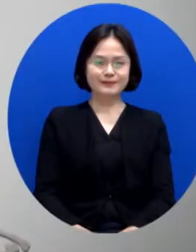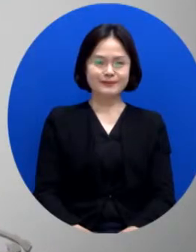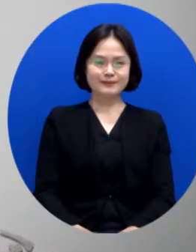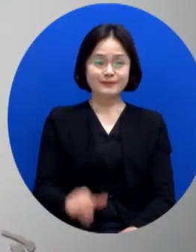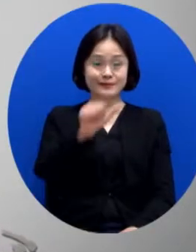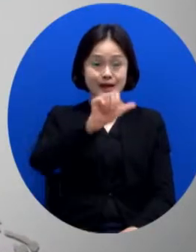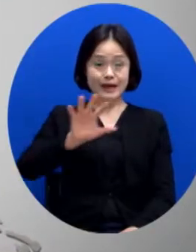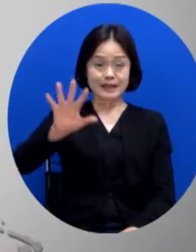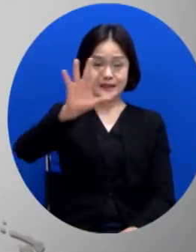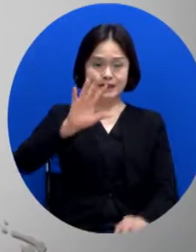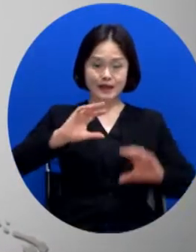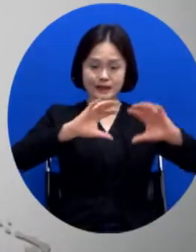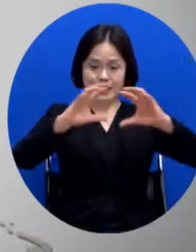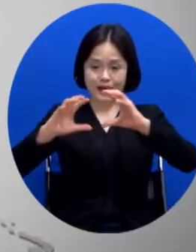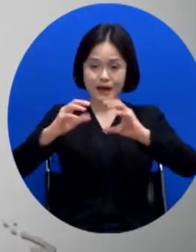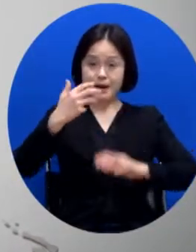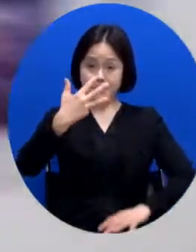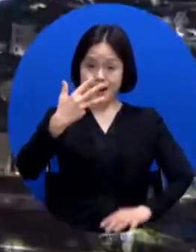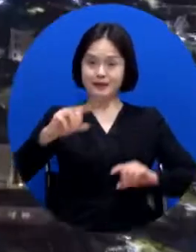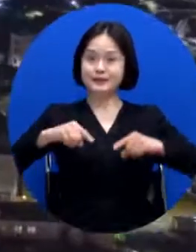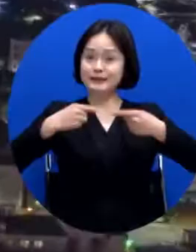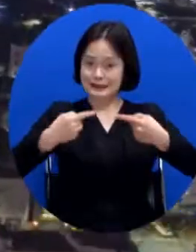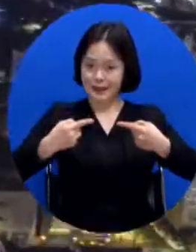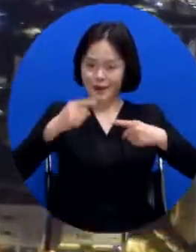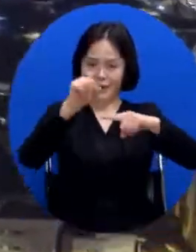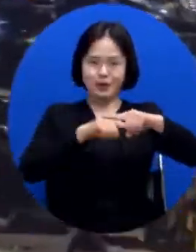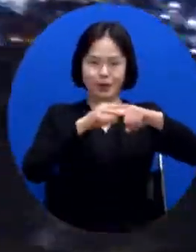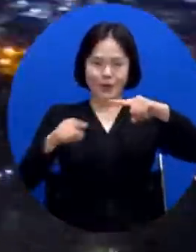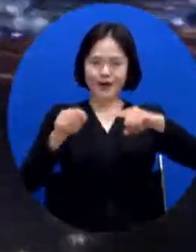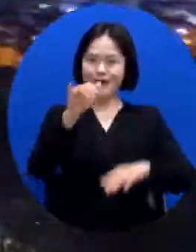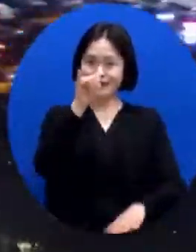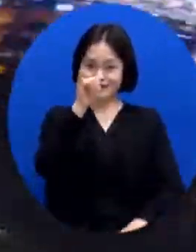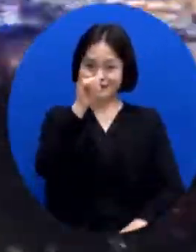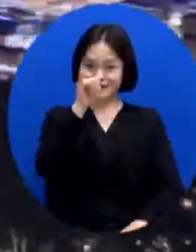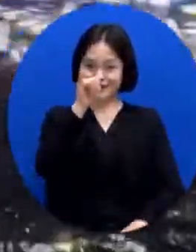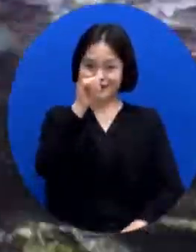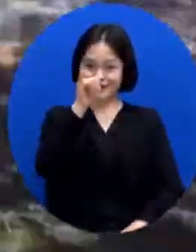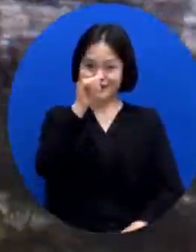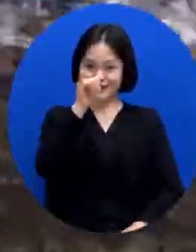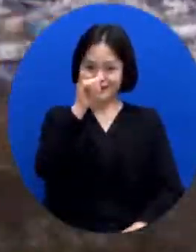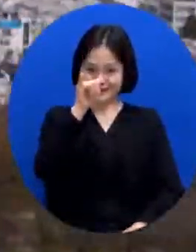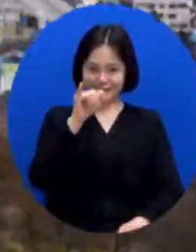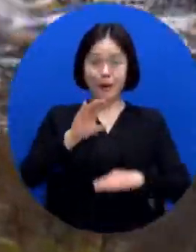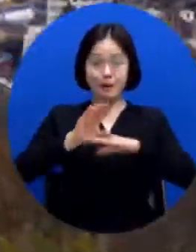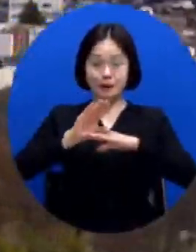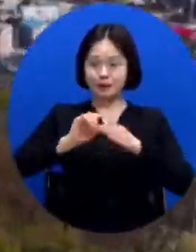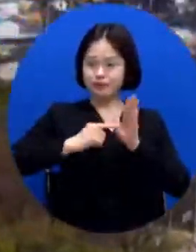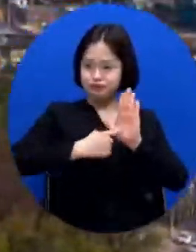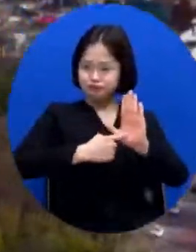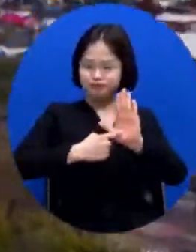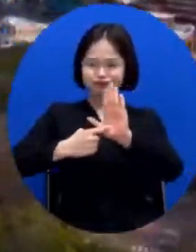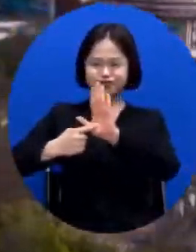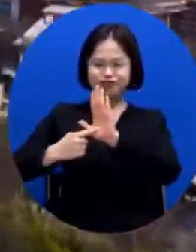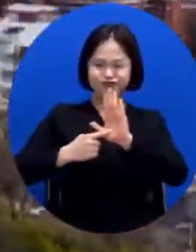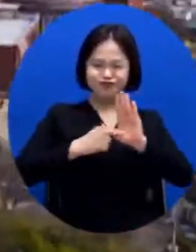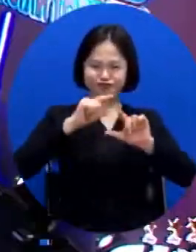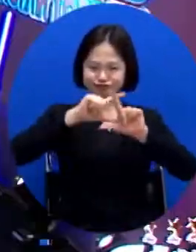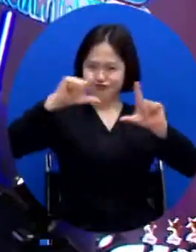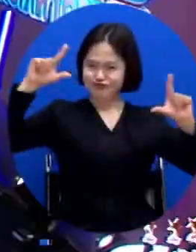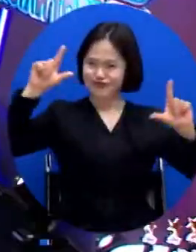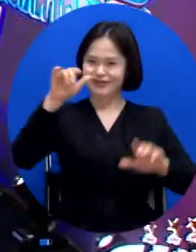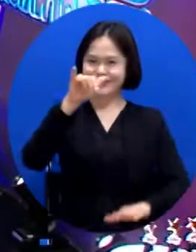아시아 8개국 밴드들이 참여한 제1회 아시아 탑 밴드 대회가 해외 10여 개의 방송사를 통해 송출되고 있습니다.